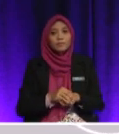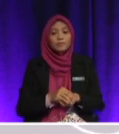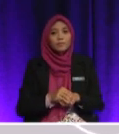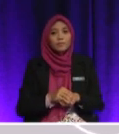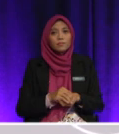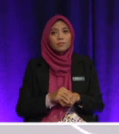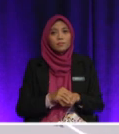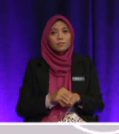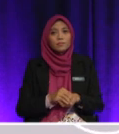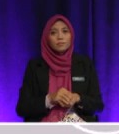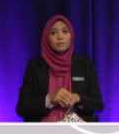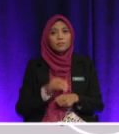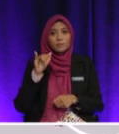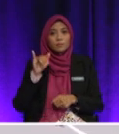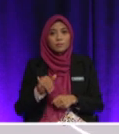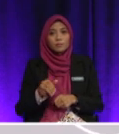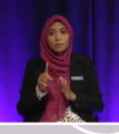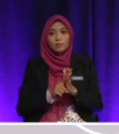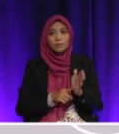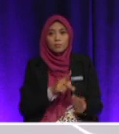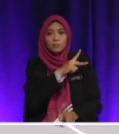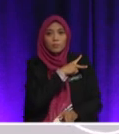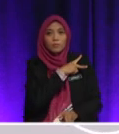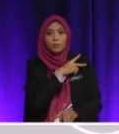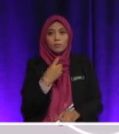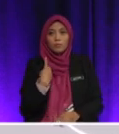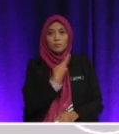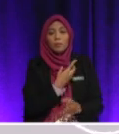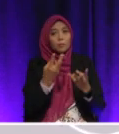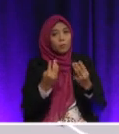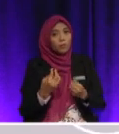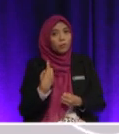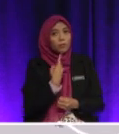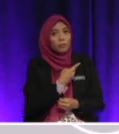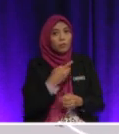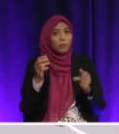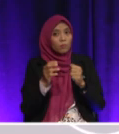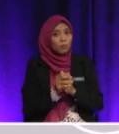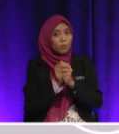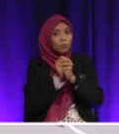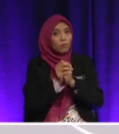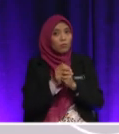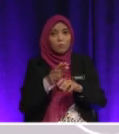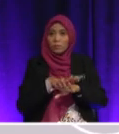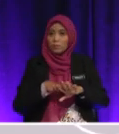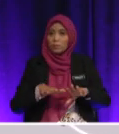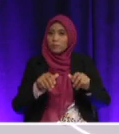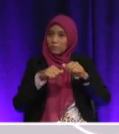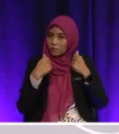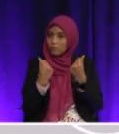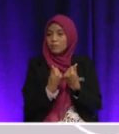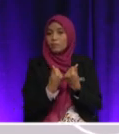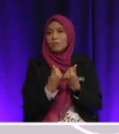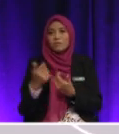yang di Virtual kita dokter Burhanuddin Al Henny mau kita bersatu padu tanpa mengira kaum marilah kita